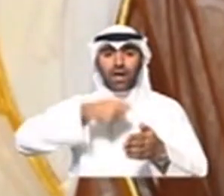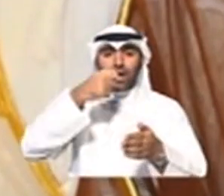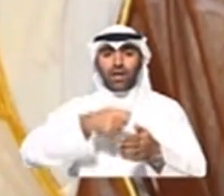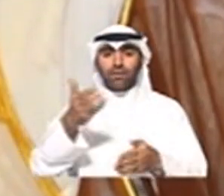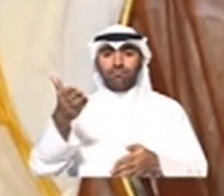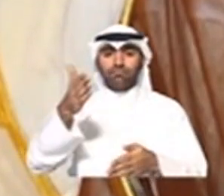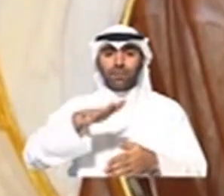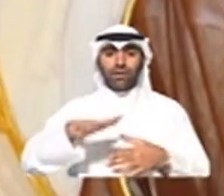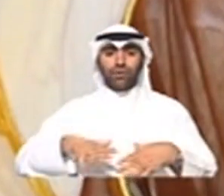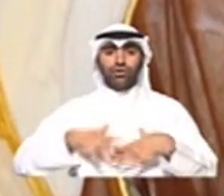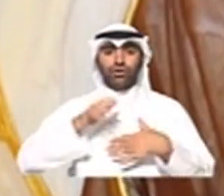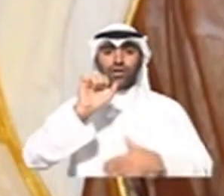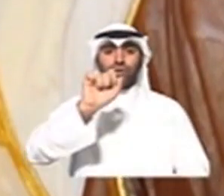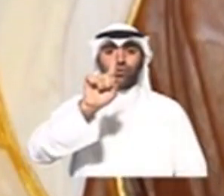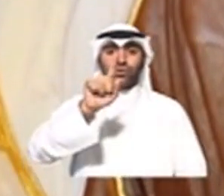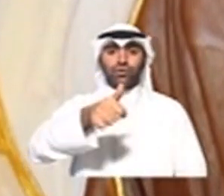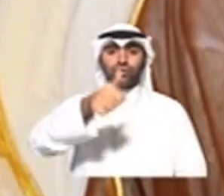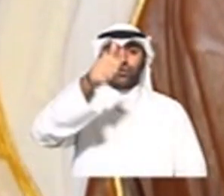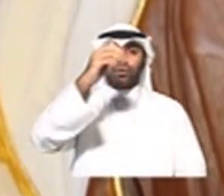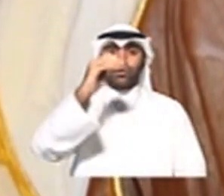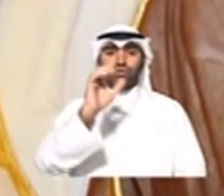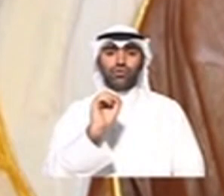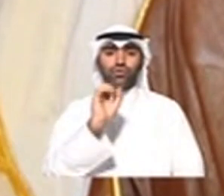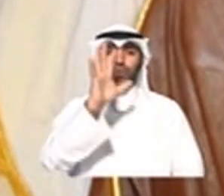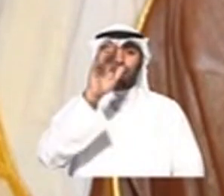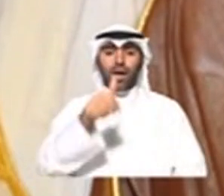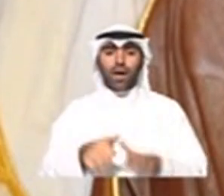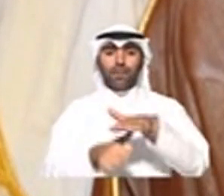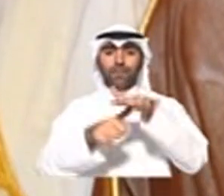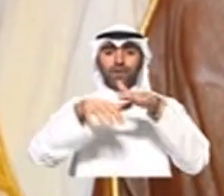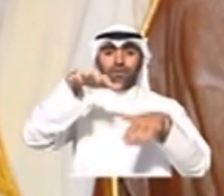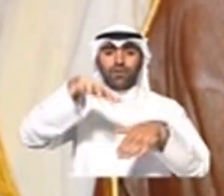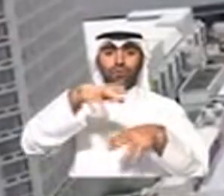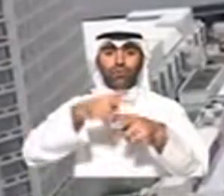خدمة قضاياها والنهوض بمسيرة العمل